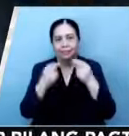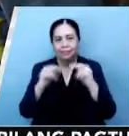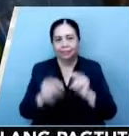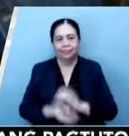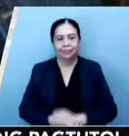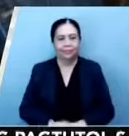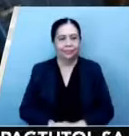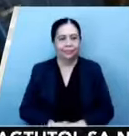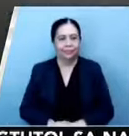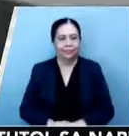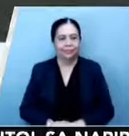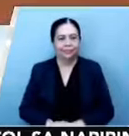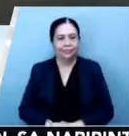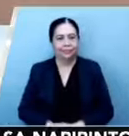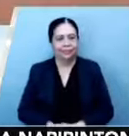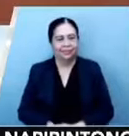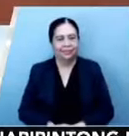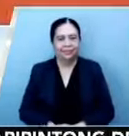Game on!